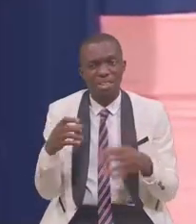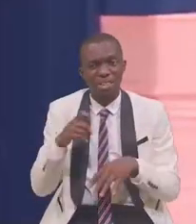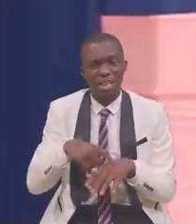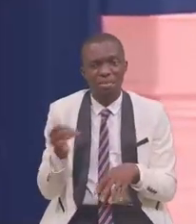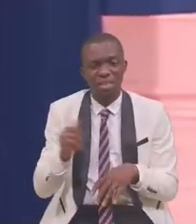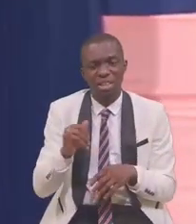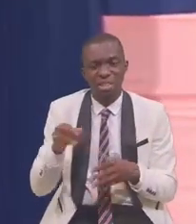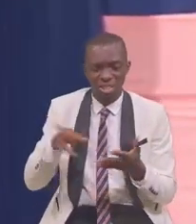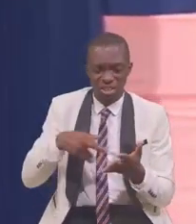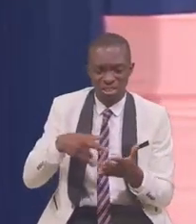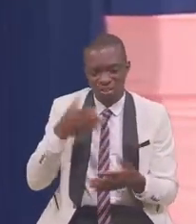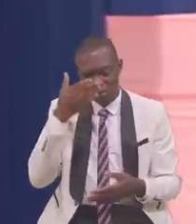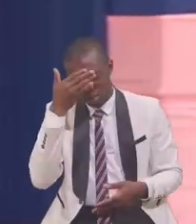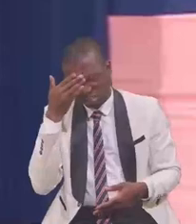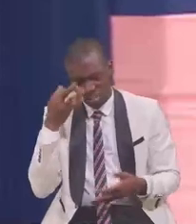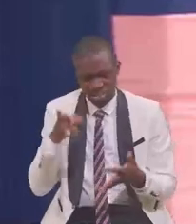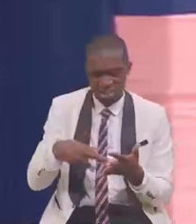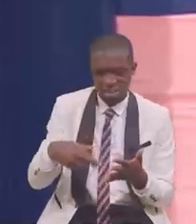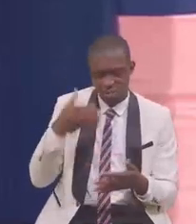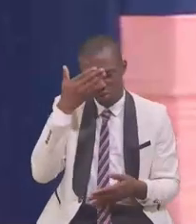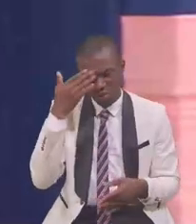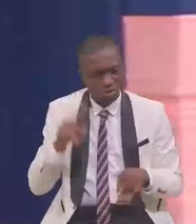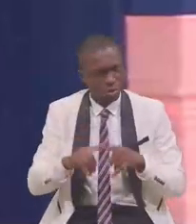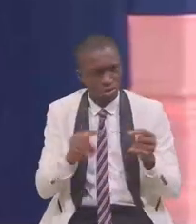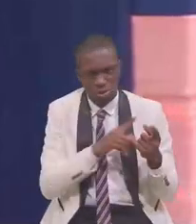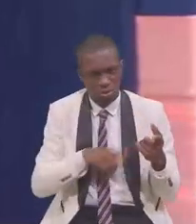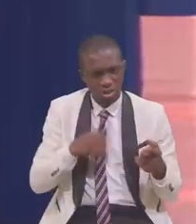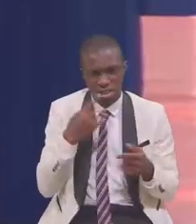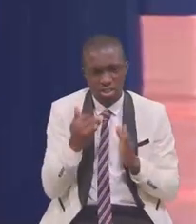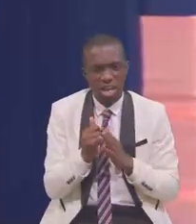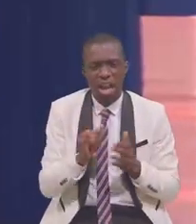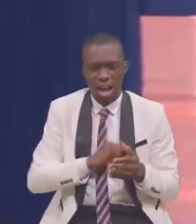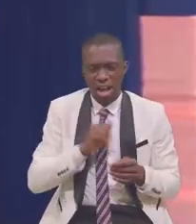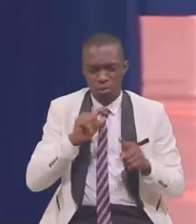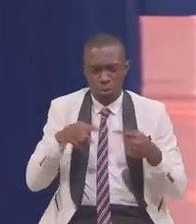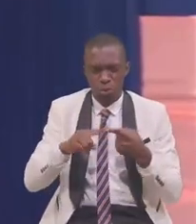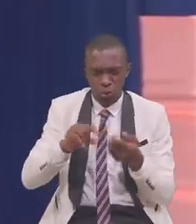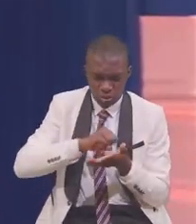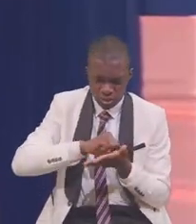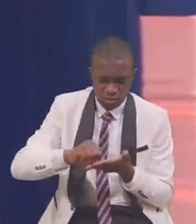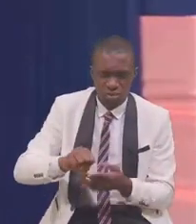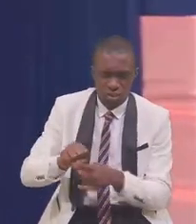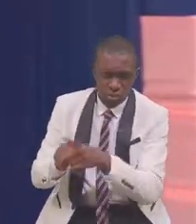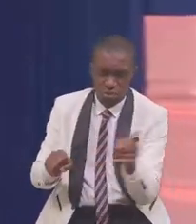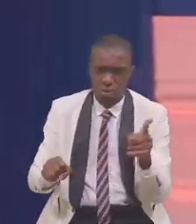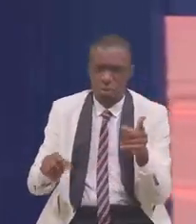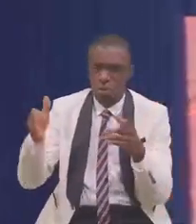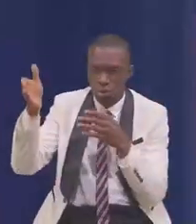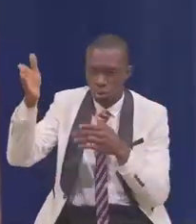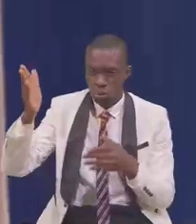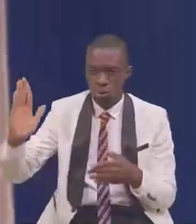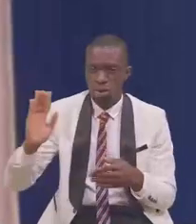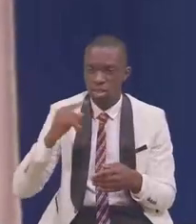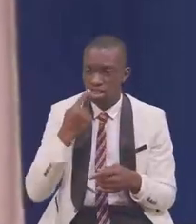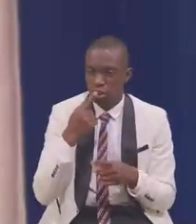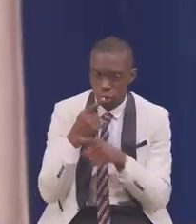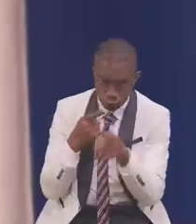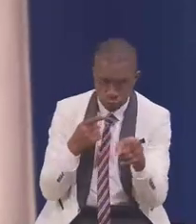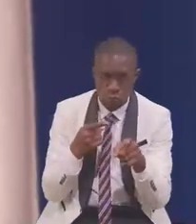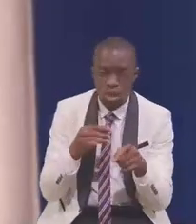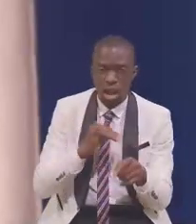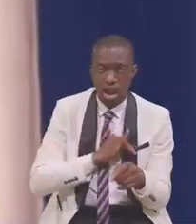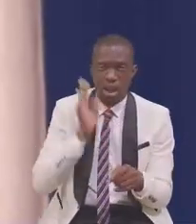après on l'oublie. Le Seigneur a dit, mais vous savez ce que je vais vous faire? Je vais vous sanctifier. Est-ce qu'il vous parle? Et l'objectif est que je